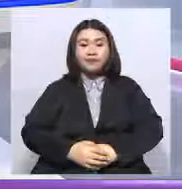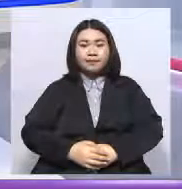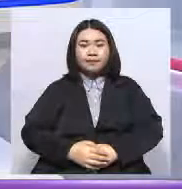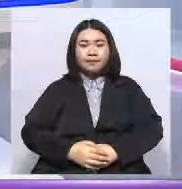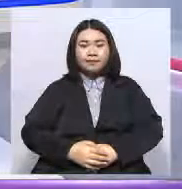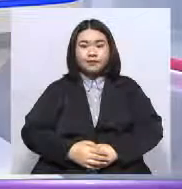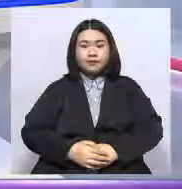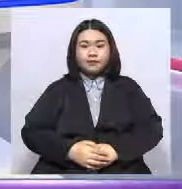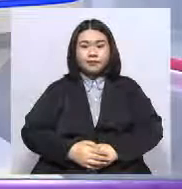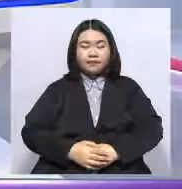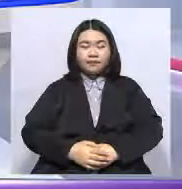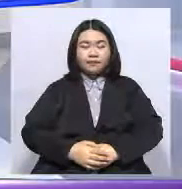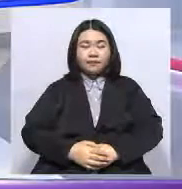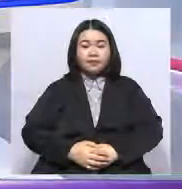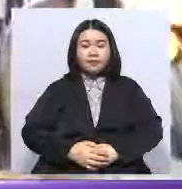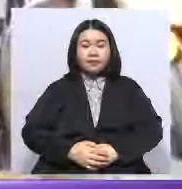ครับ